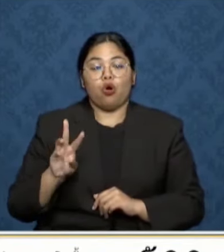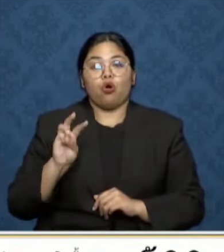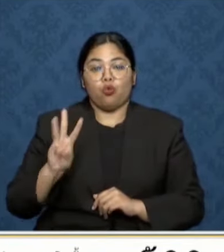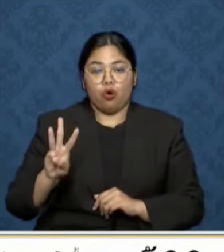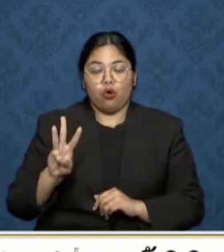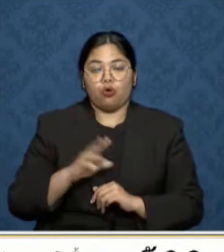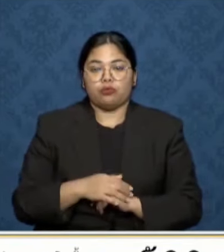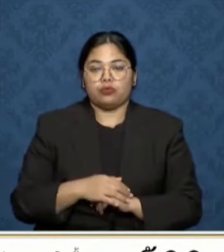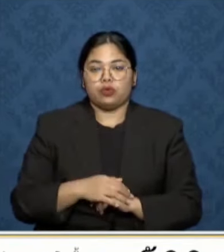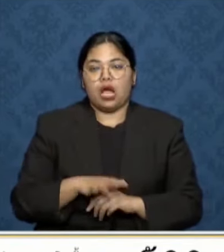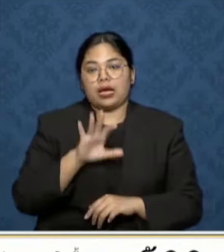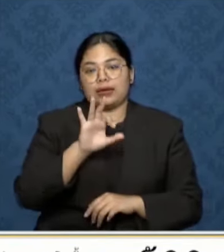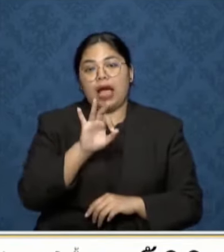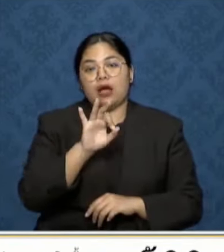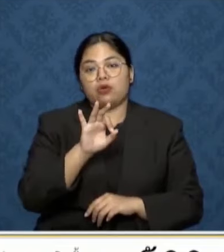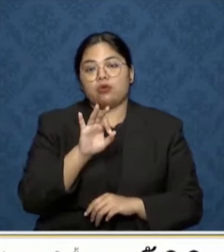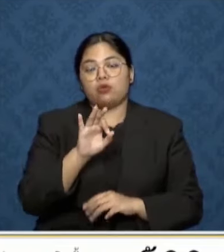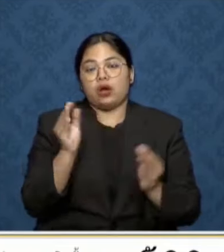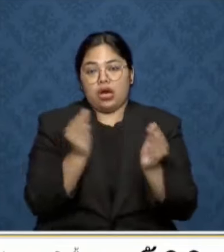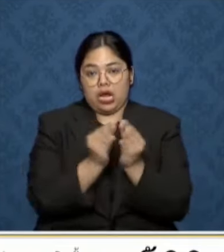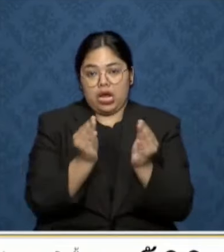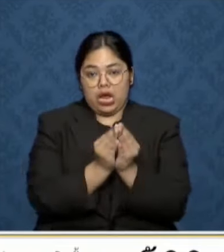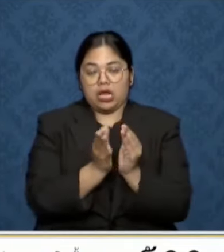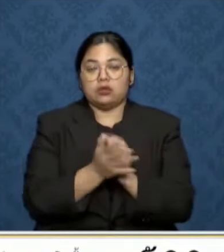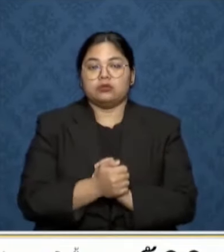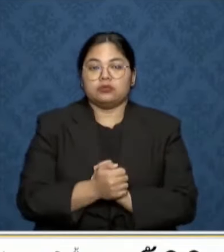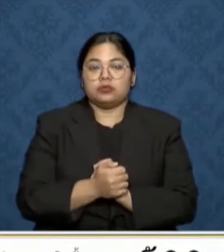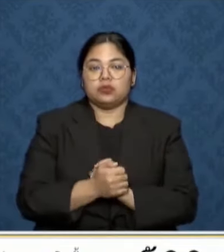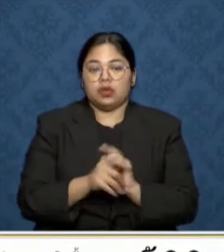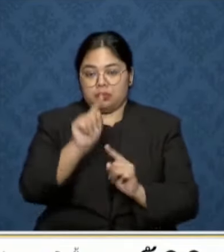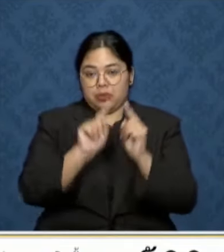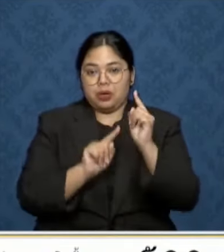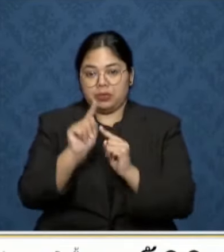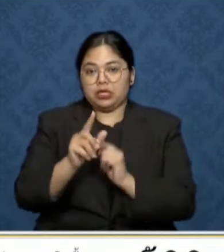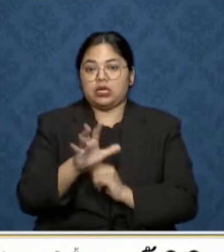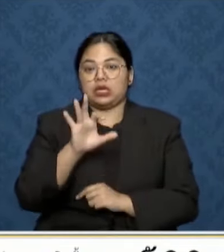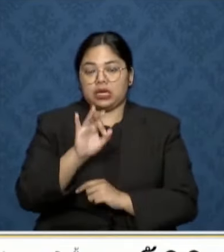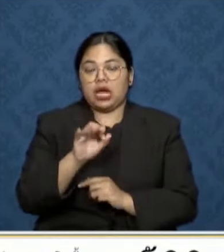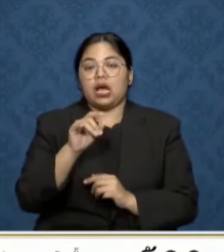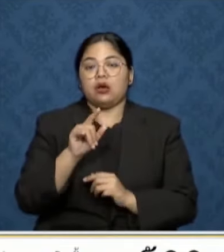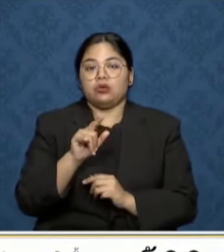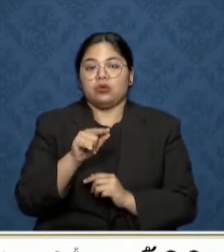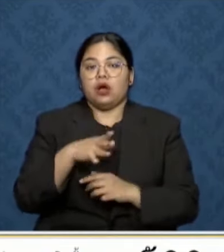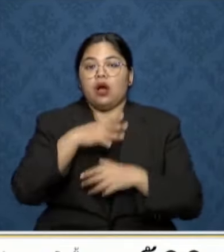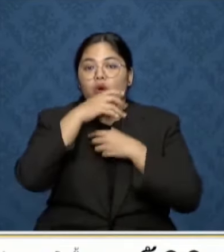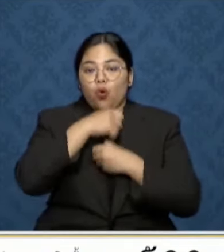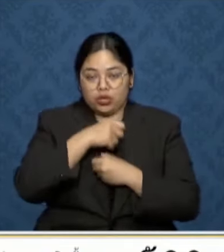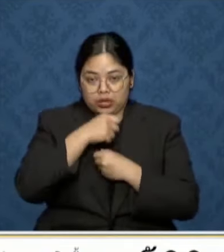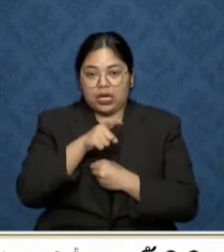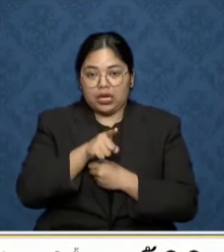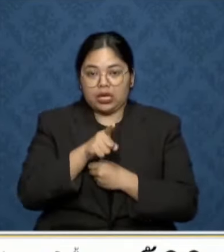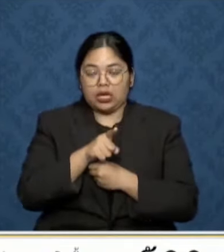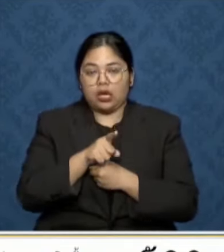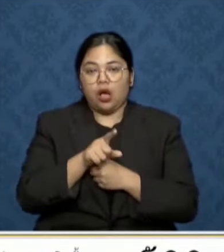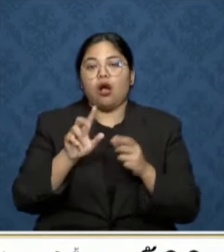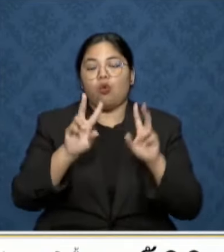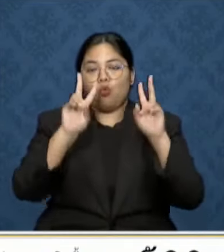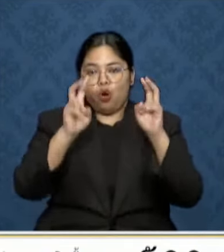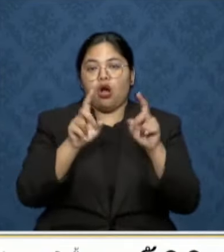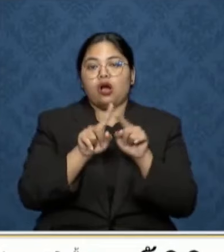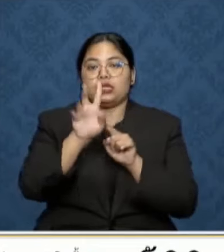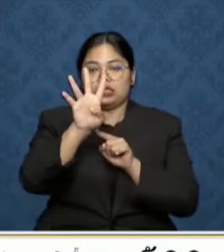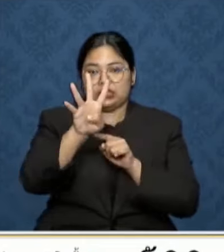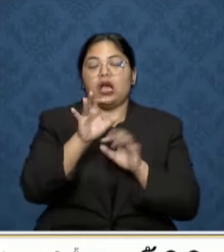ได้ 9 ข้แนน ก็แดงวามีการประเมืได 9 ขแนนท่ 9 ขแก็คแลว เปสงอายุสูอายุก็คเข้ข้อส editอะขอ